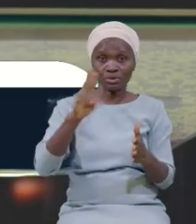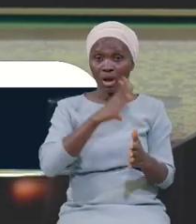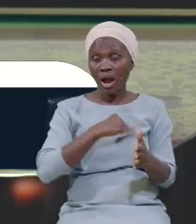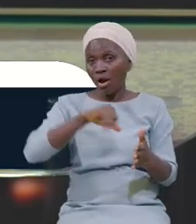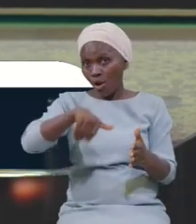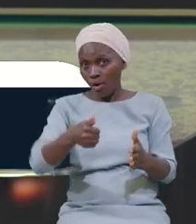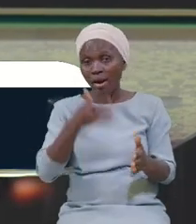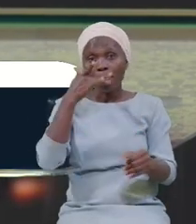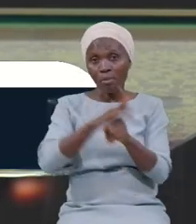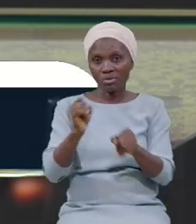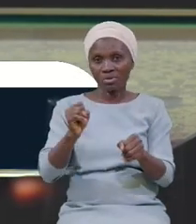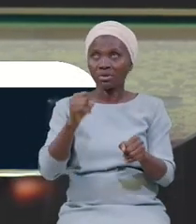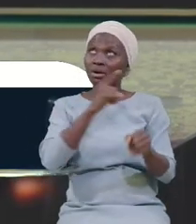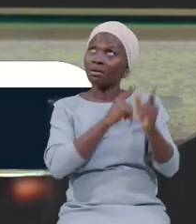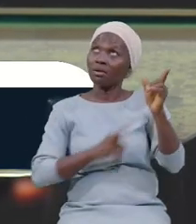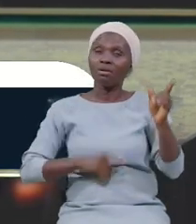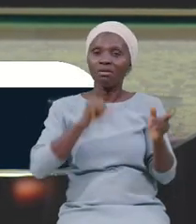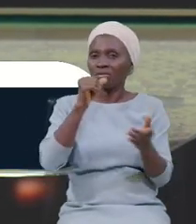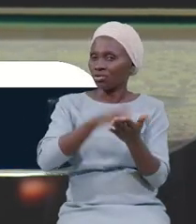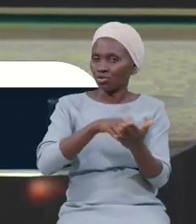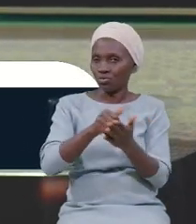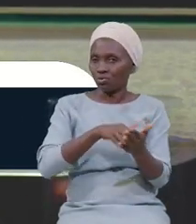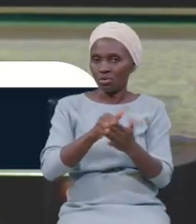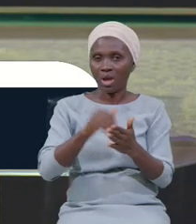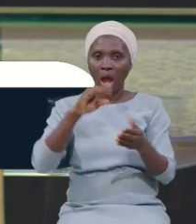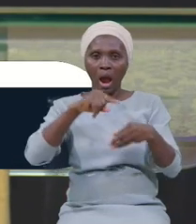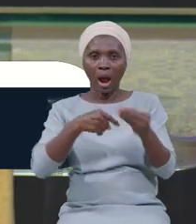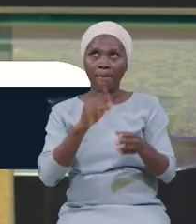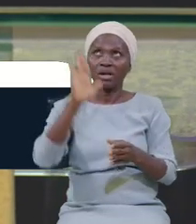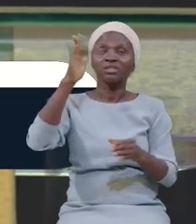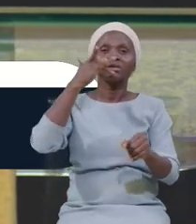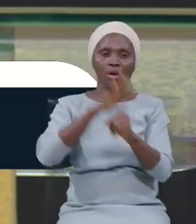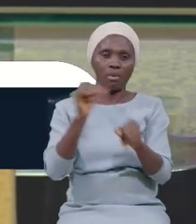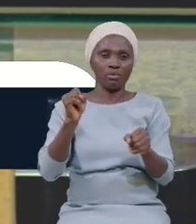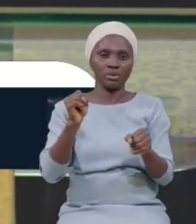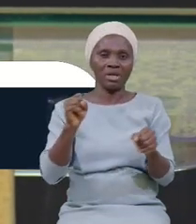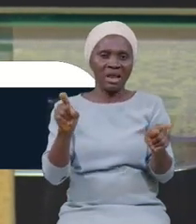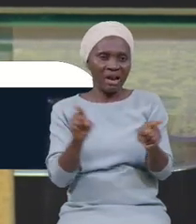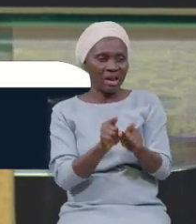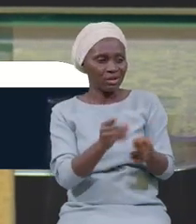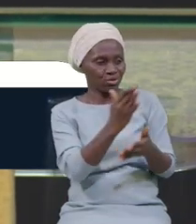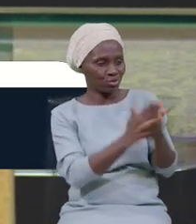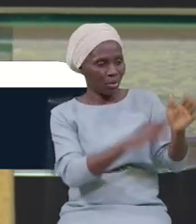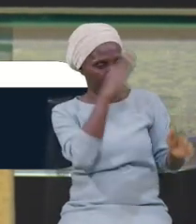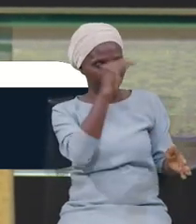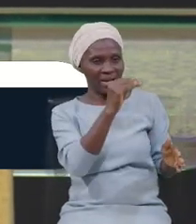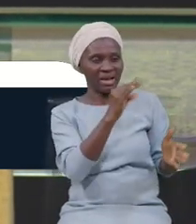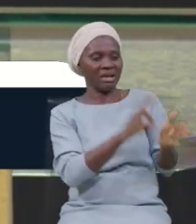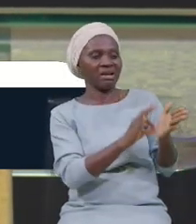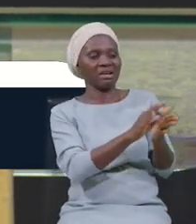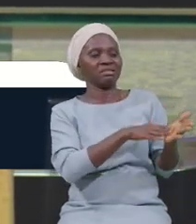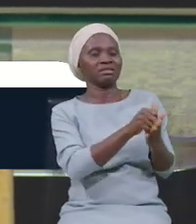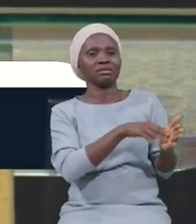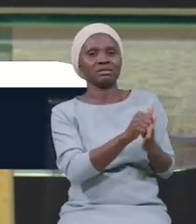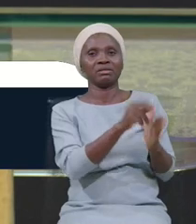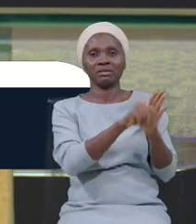Seigneur ne tarde pas dans l'accomplissement de la promesse, comme quelques-uns le croient. Mais